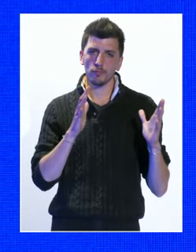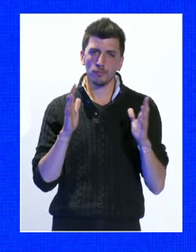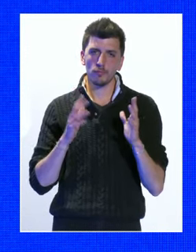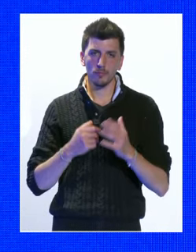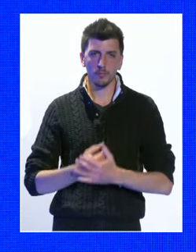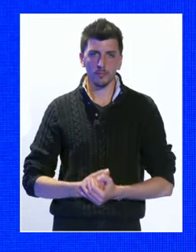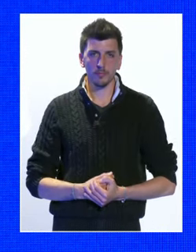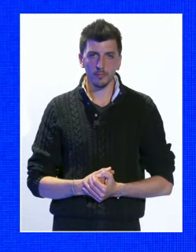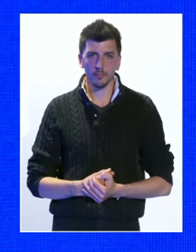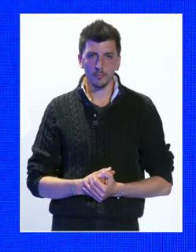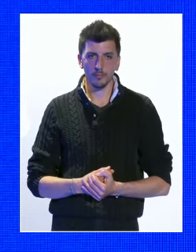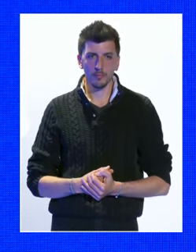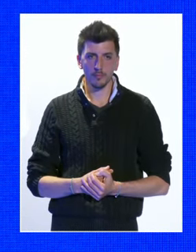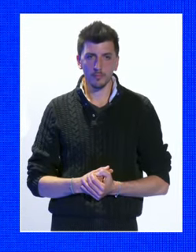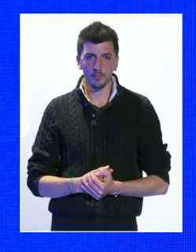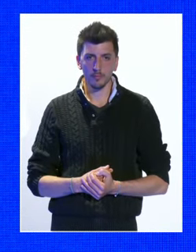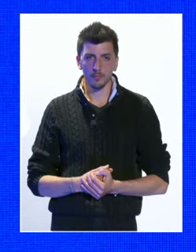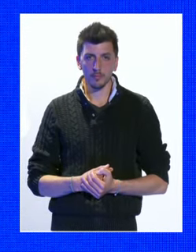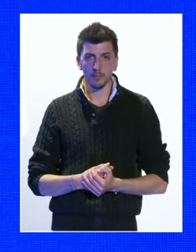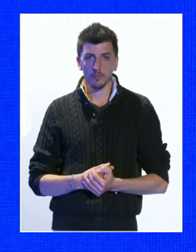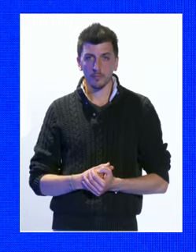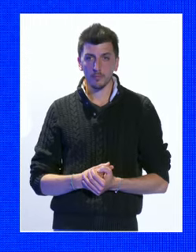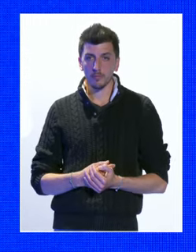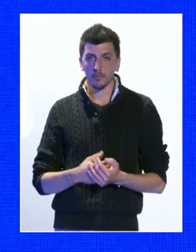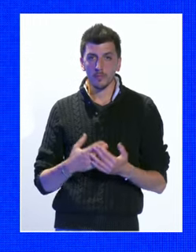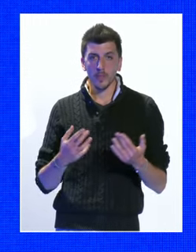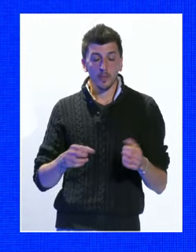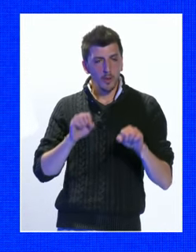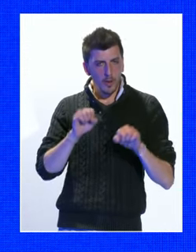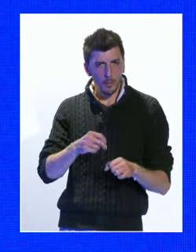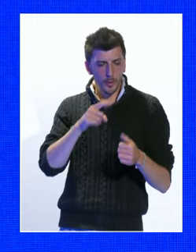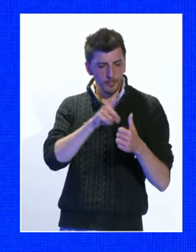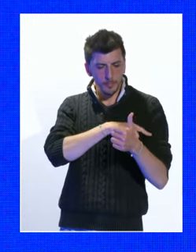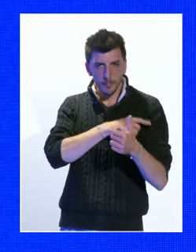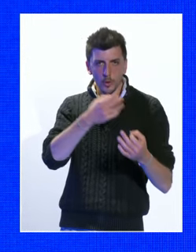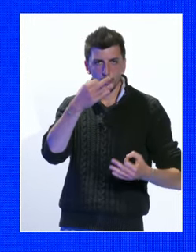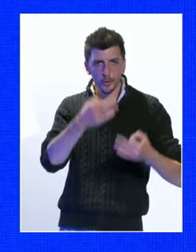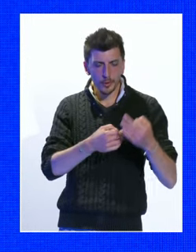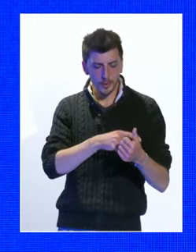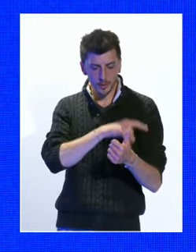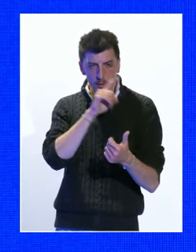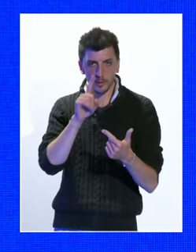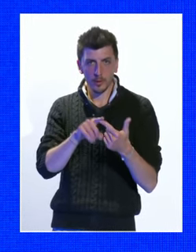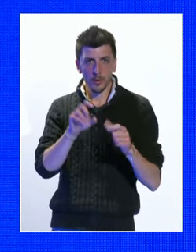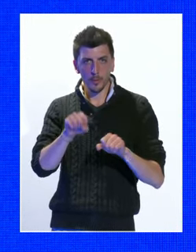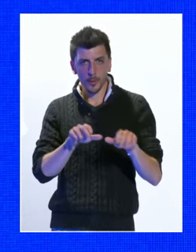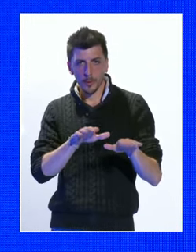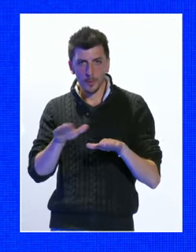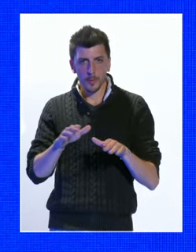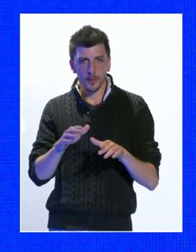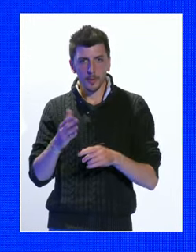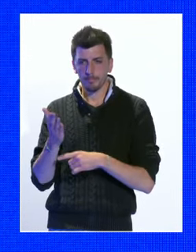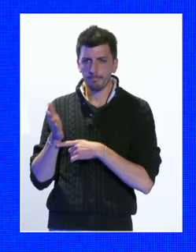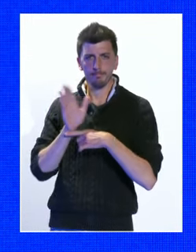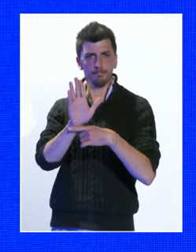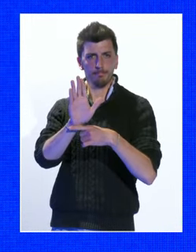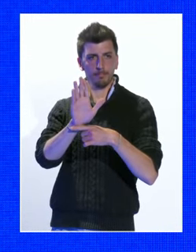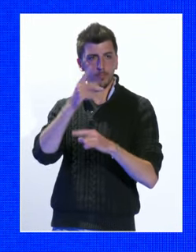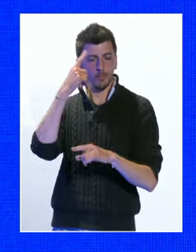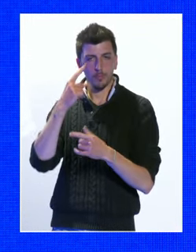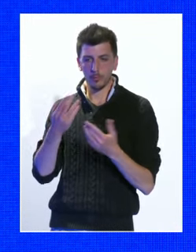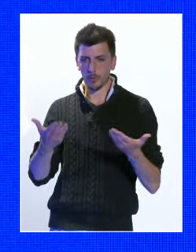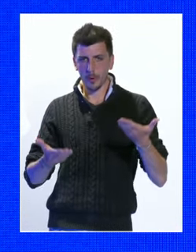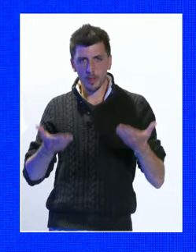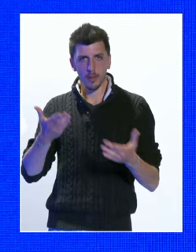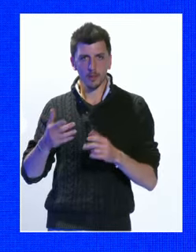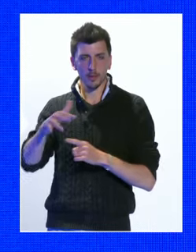Ça peut être une mesure de justice, ça peut être une mesure exemplaire pour l'équilibre de la société, qu'on